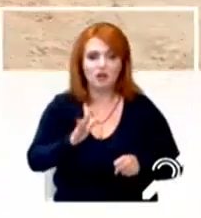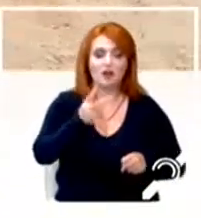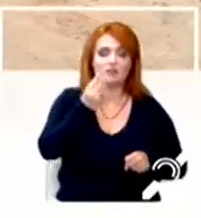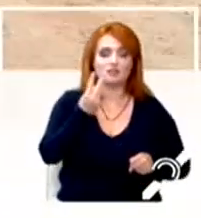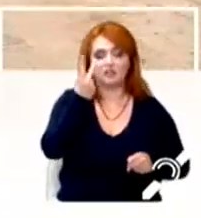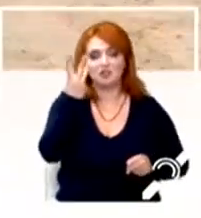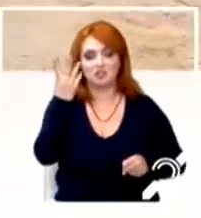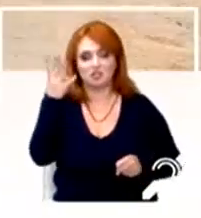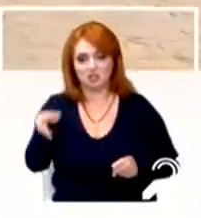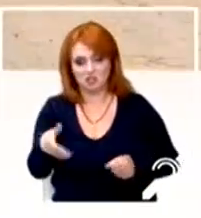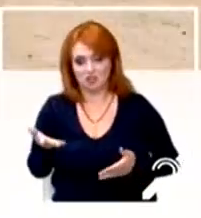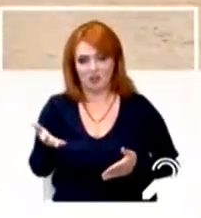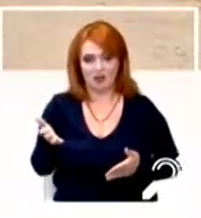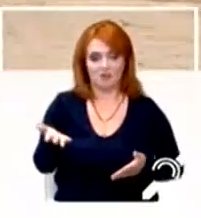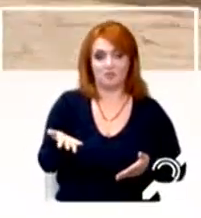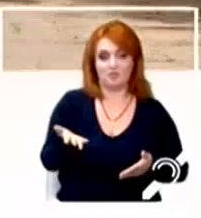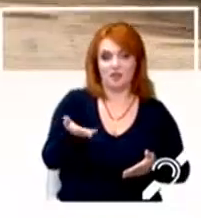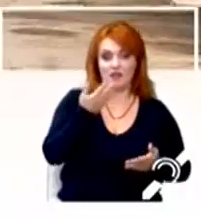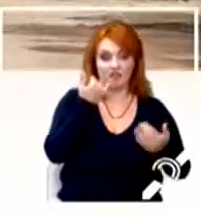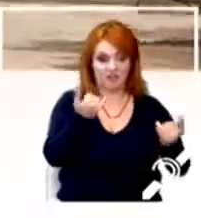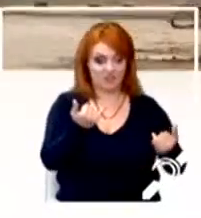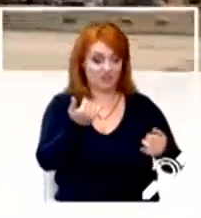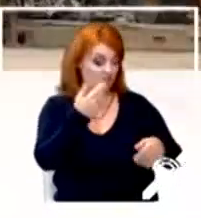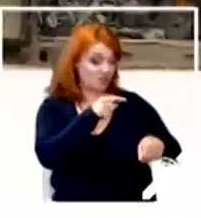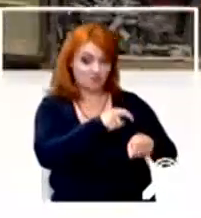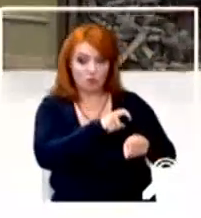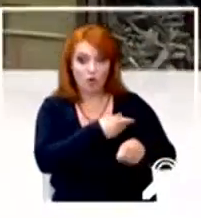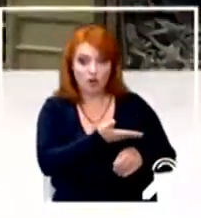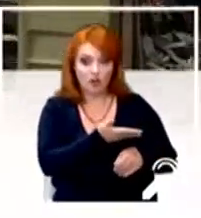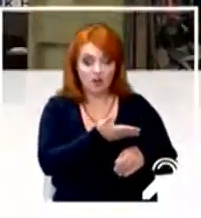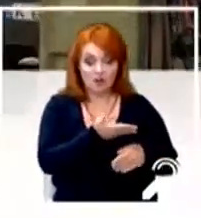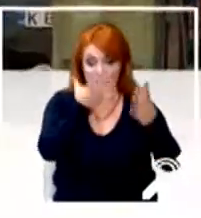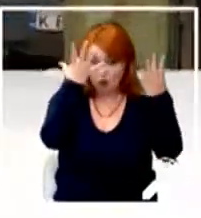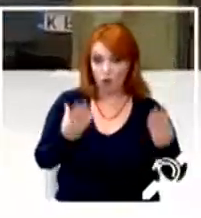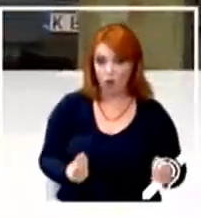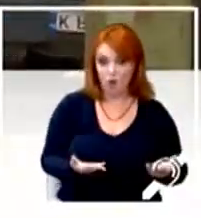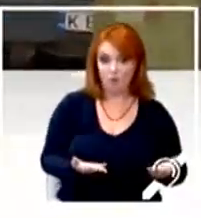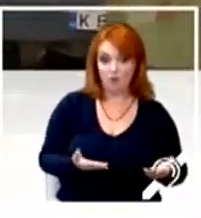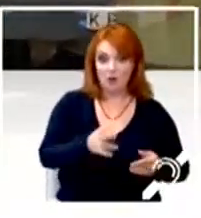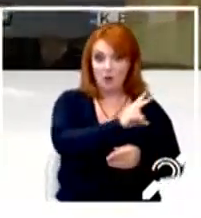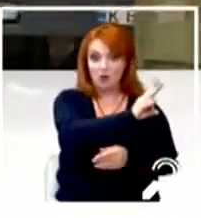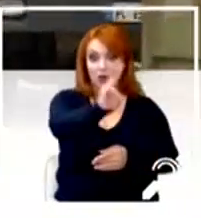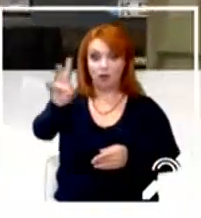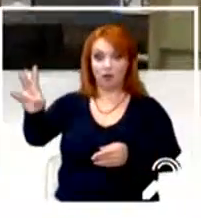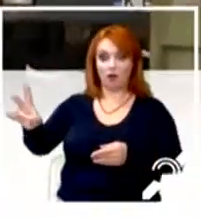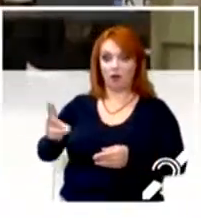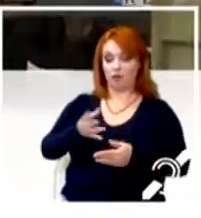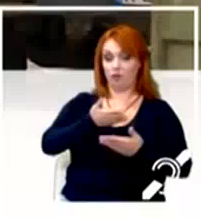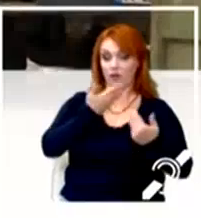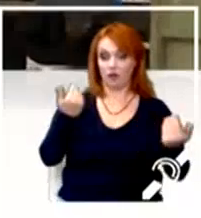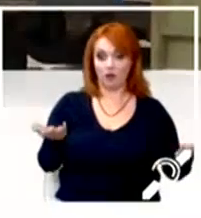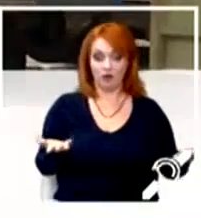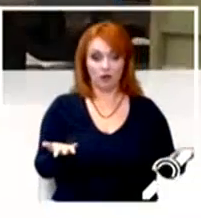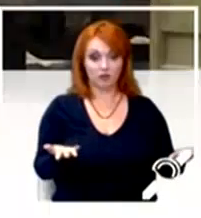4. Din câte puteți observa, la această oră, în plină zi de muncă, pe șantier fluieră vântul. Pot fi observați